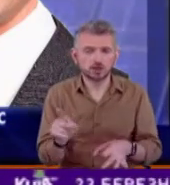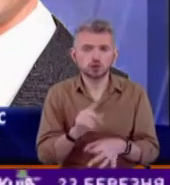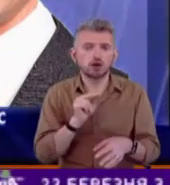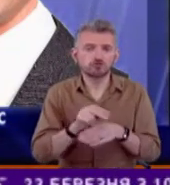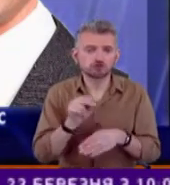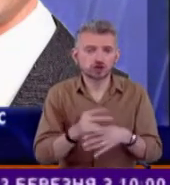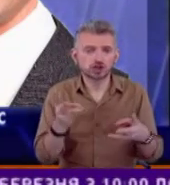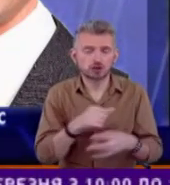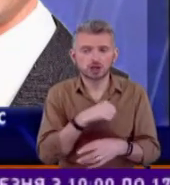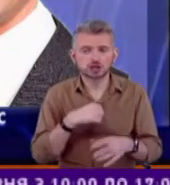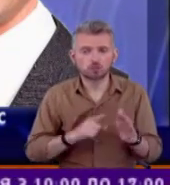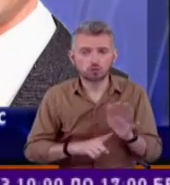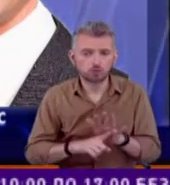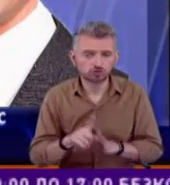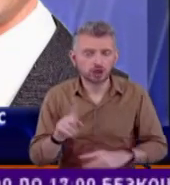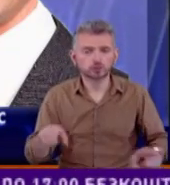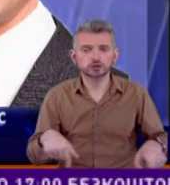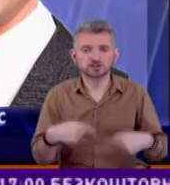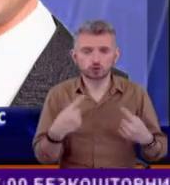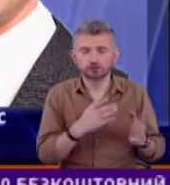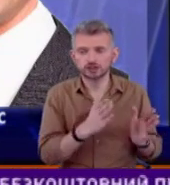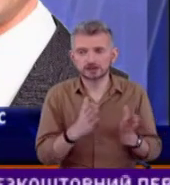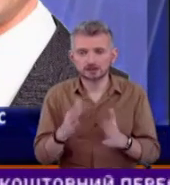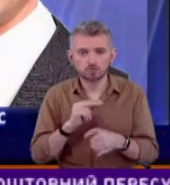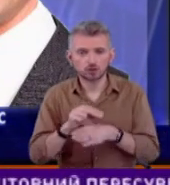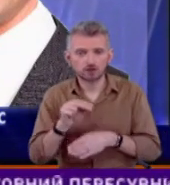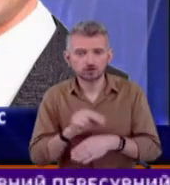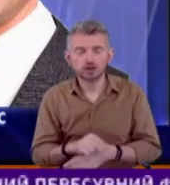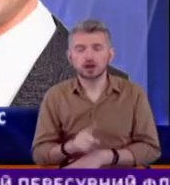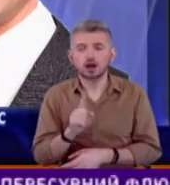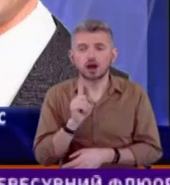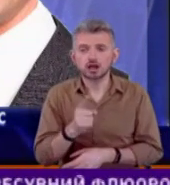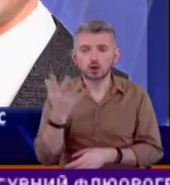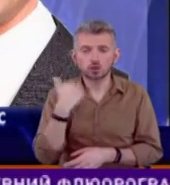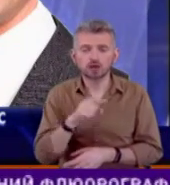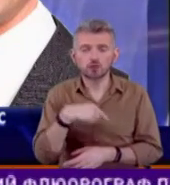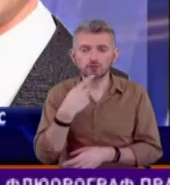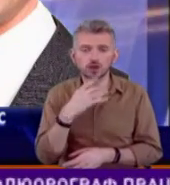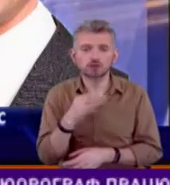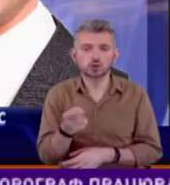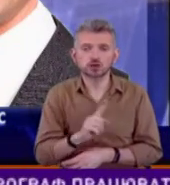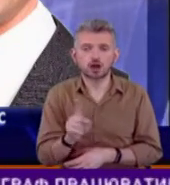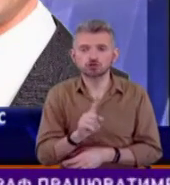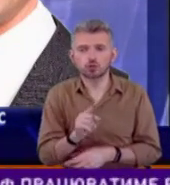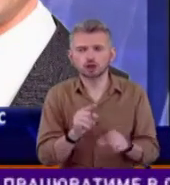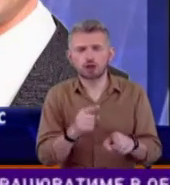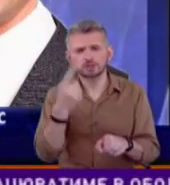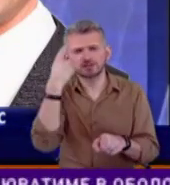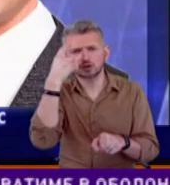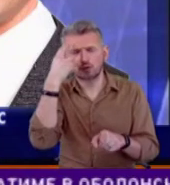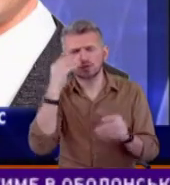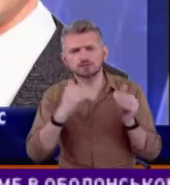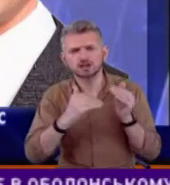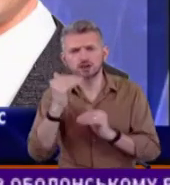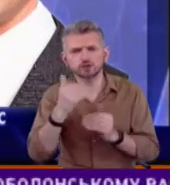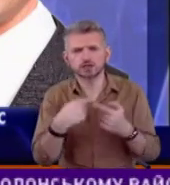вчити треба з самого початку і створювати цю систему навчання. Але коли ви говорите про те, що там свідомість підвищувати і